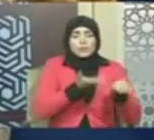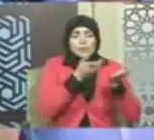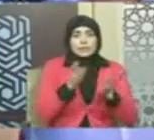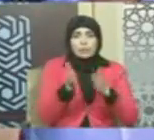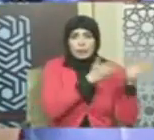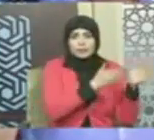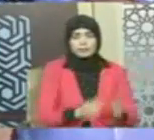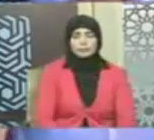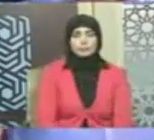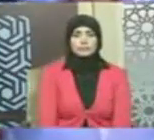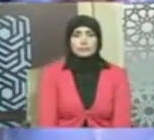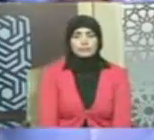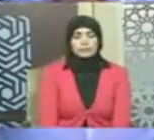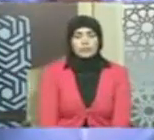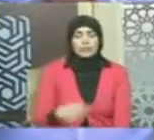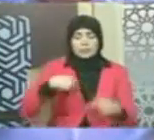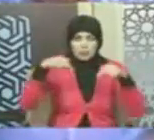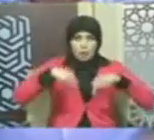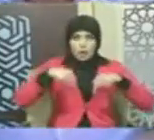وبعد. فمن هنا،